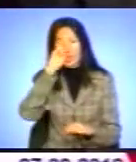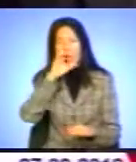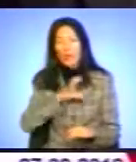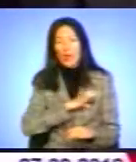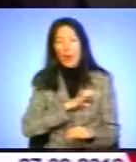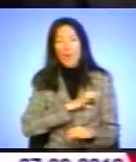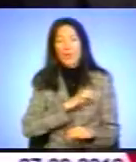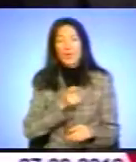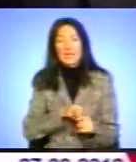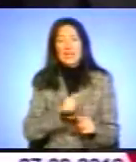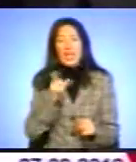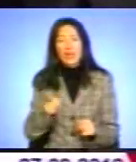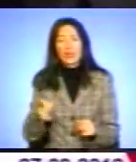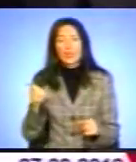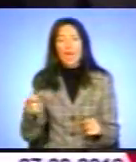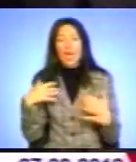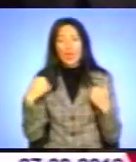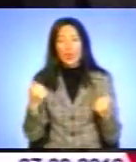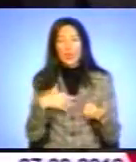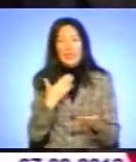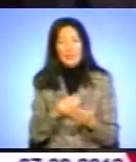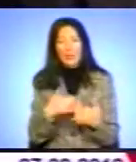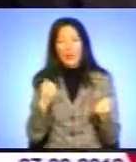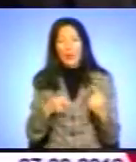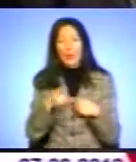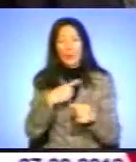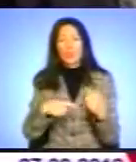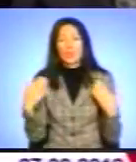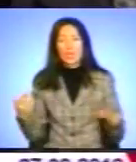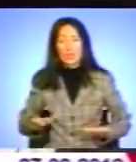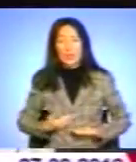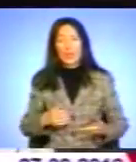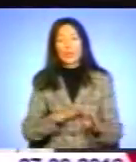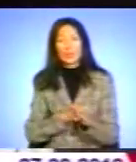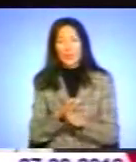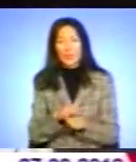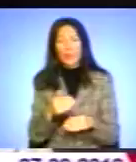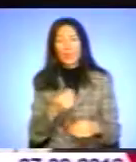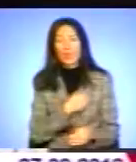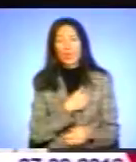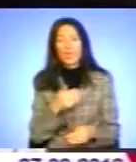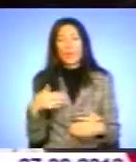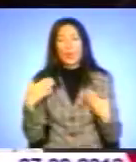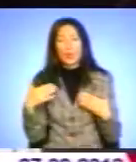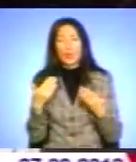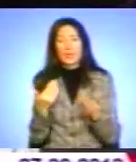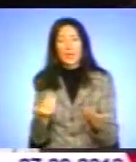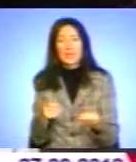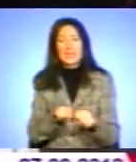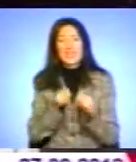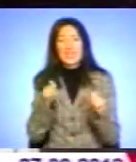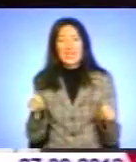багатство, людське здоров'я і своє здоров'я. Поверталися живими і цілими. Ми би хотіли поздоровити вас з